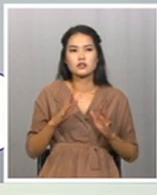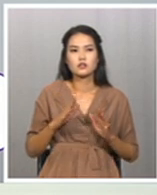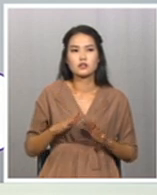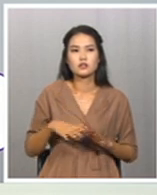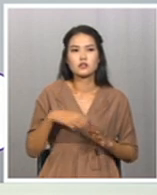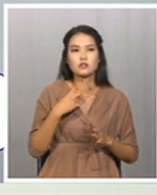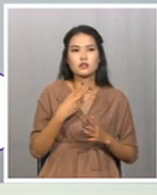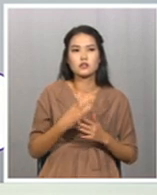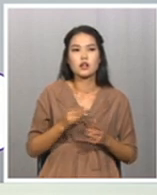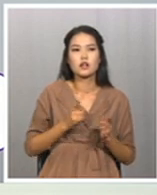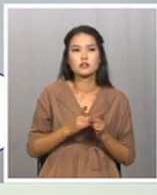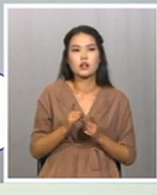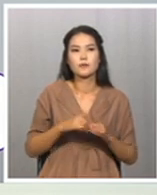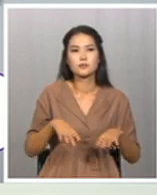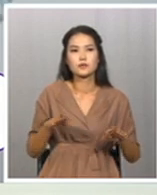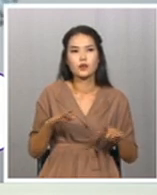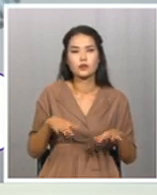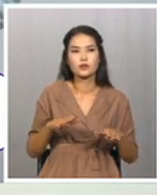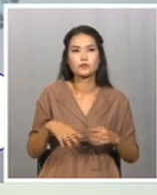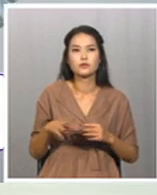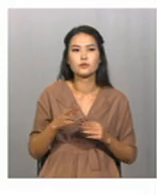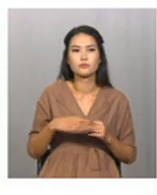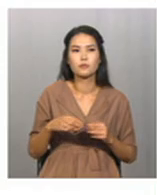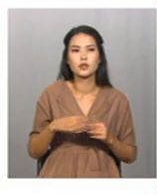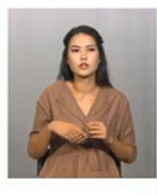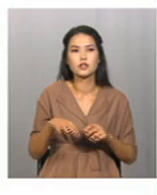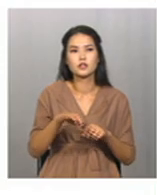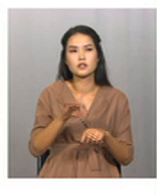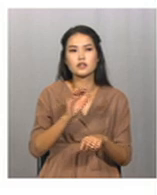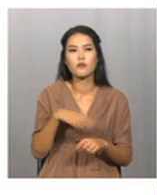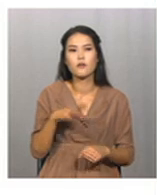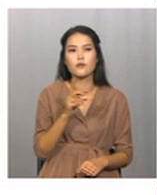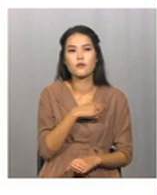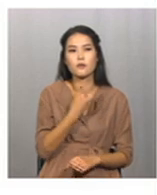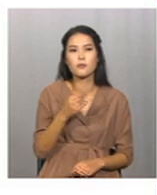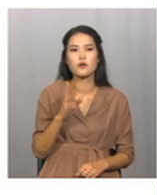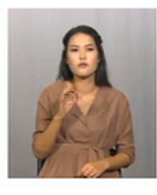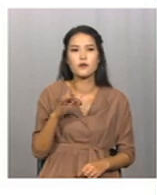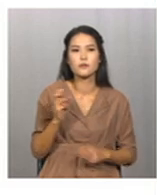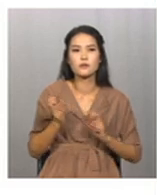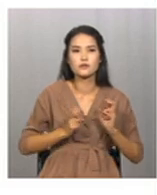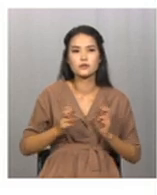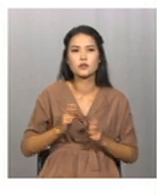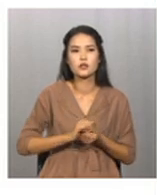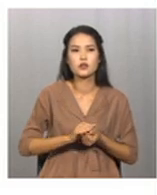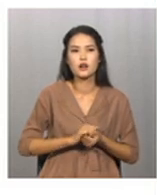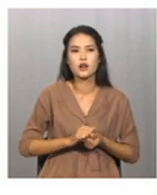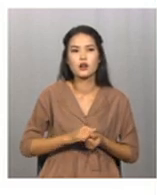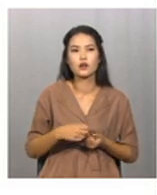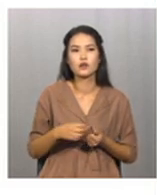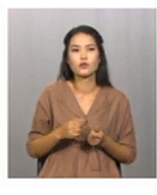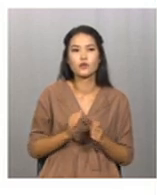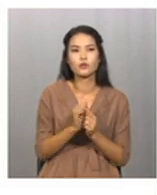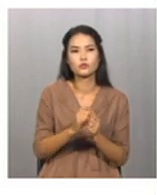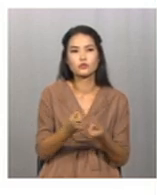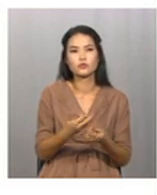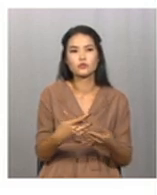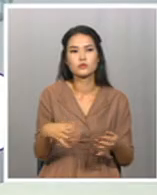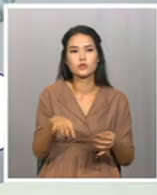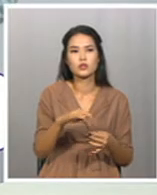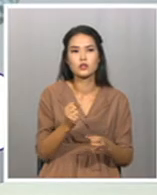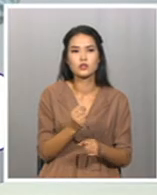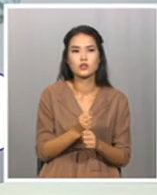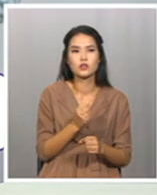және сабын қайнатуда, мата, тері, фармацевтика өндірісінде, қағаз, жуғыш ұнтақтар жасау